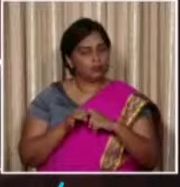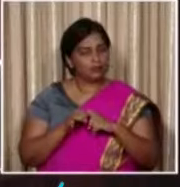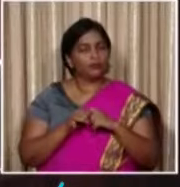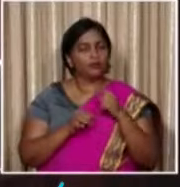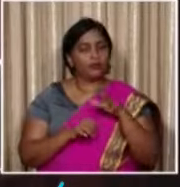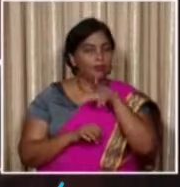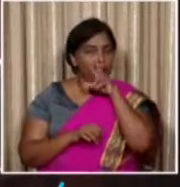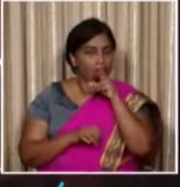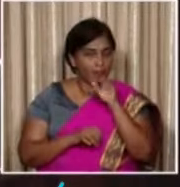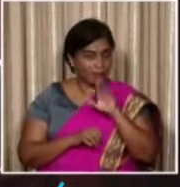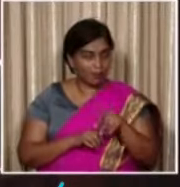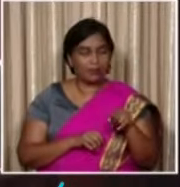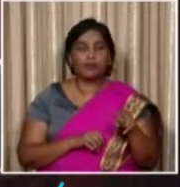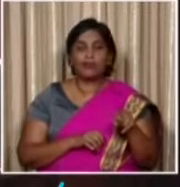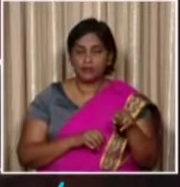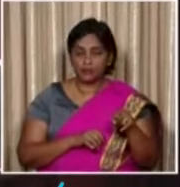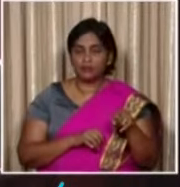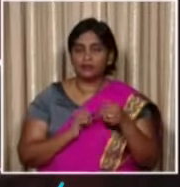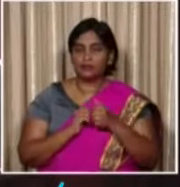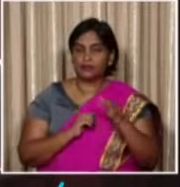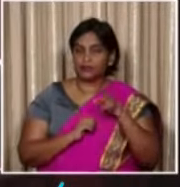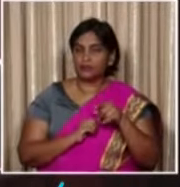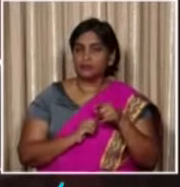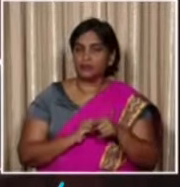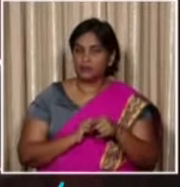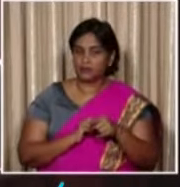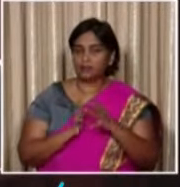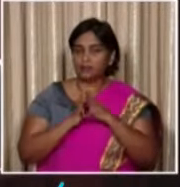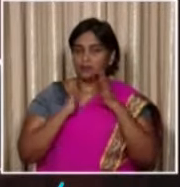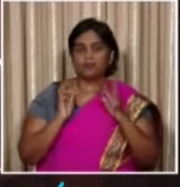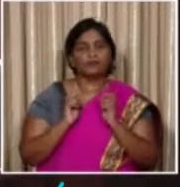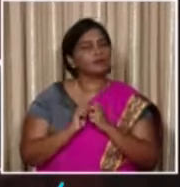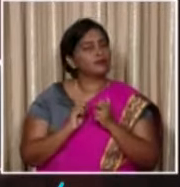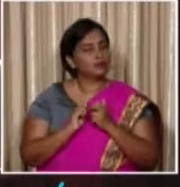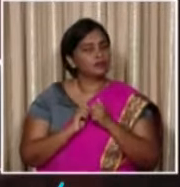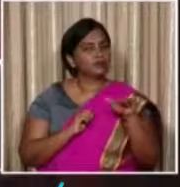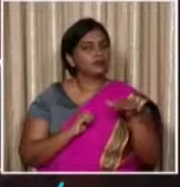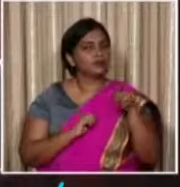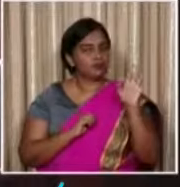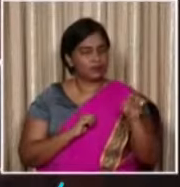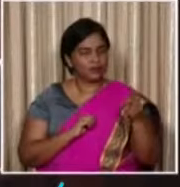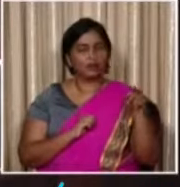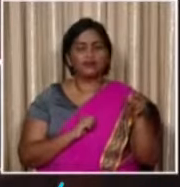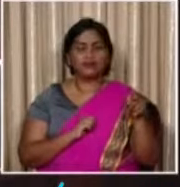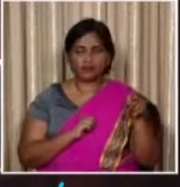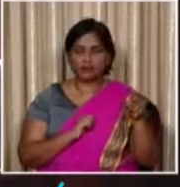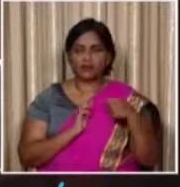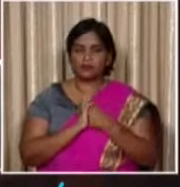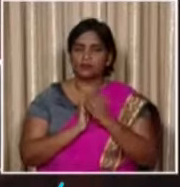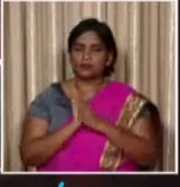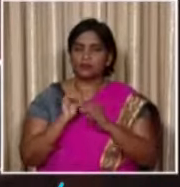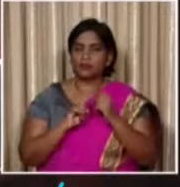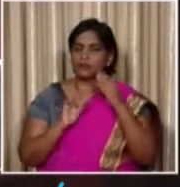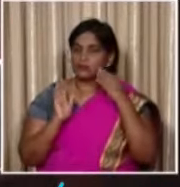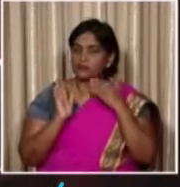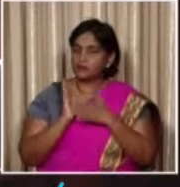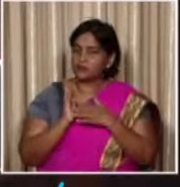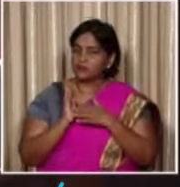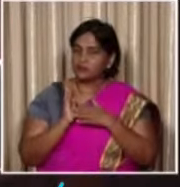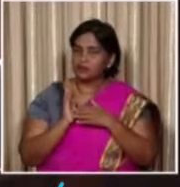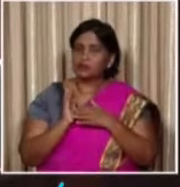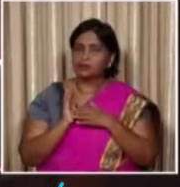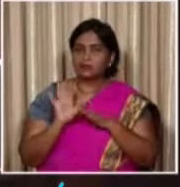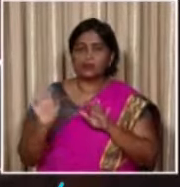මේ බල්ලන්ගේ තියෙන තත්ත්වය නිසා ලොකු පීඩාකාරී තත්ත්වයක් සමාජයේ ඇති වෙලා තිබෙනවා ගරු ඇමතුමා මේ වගේ